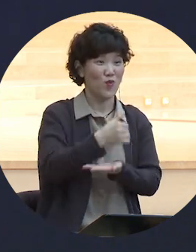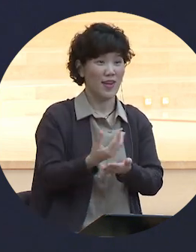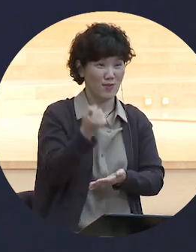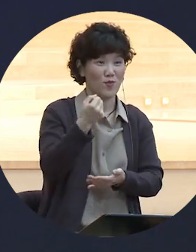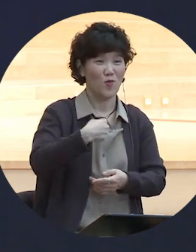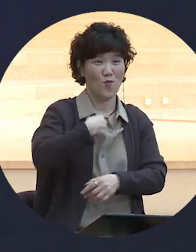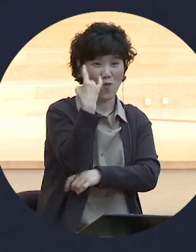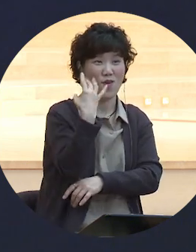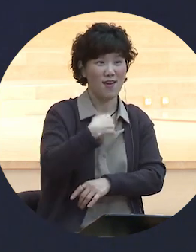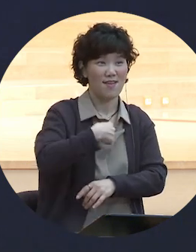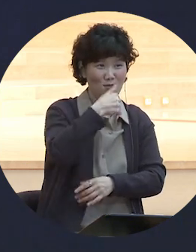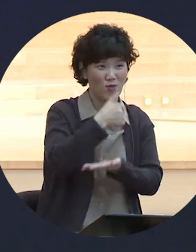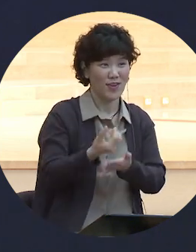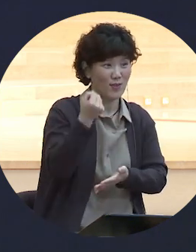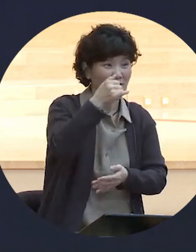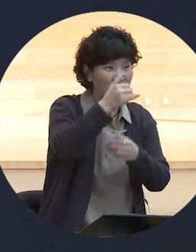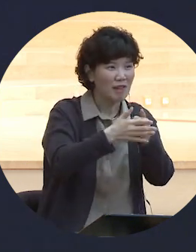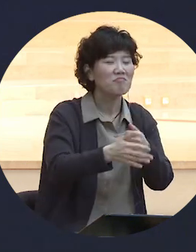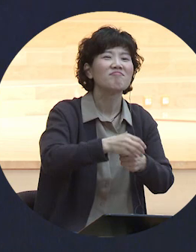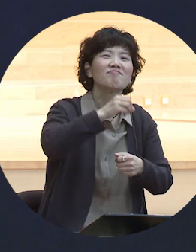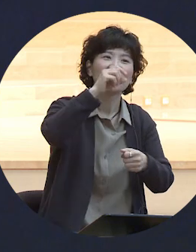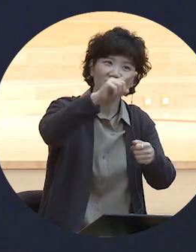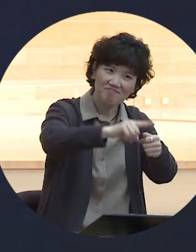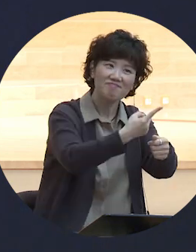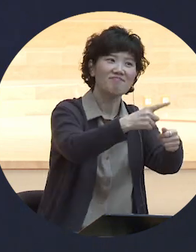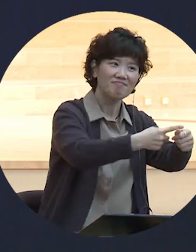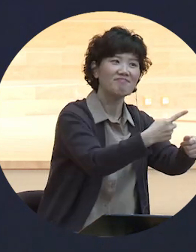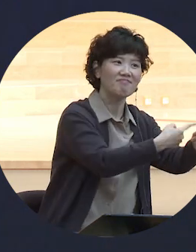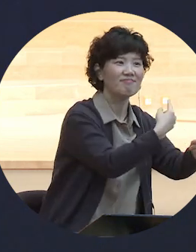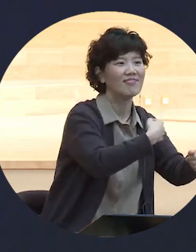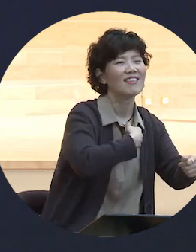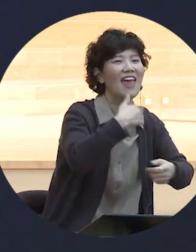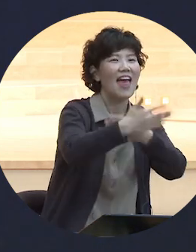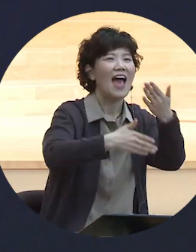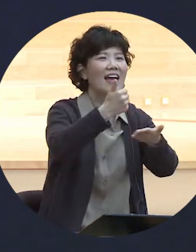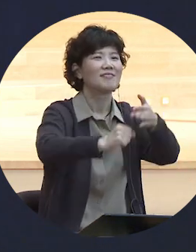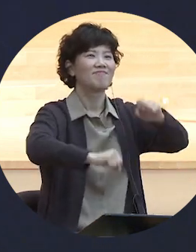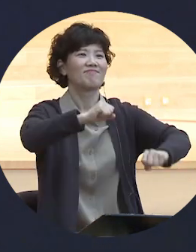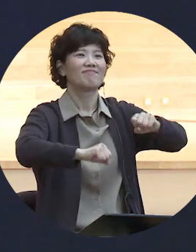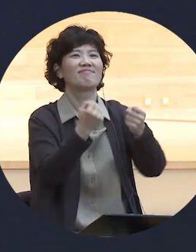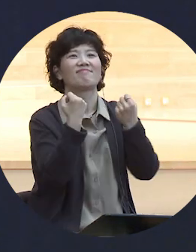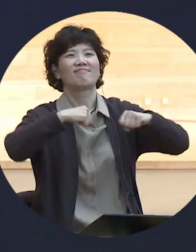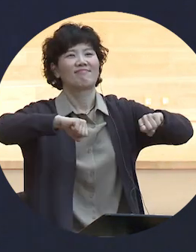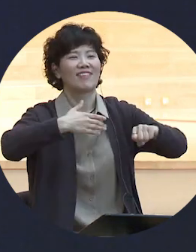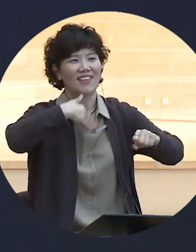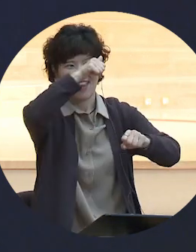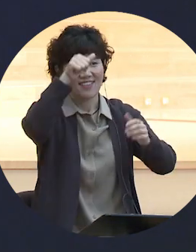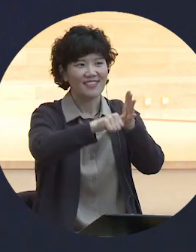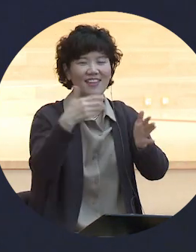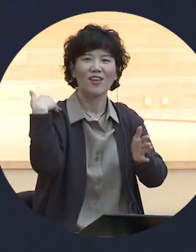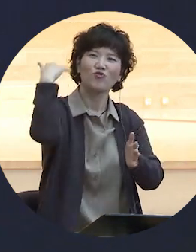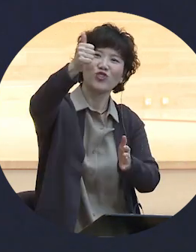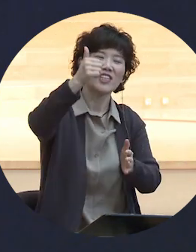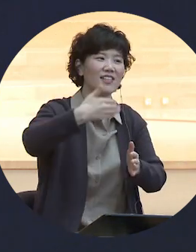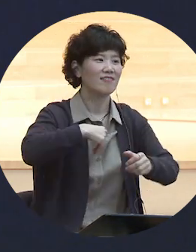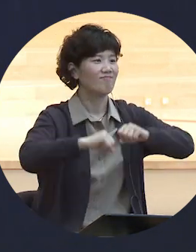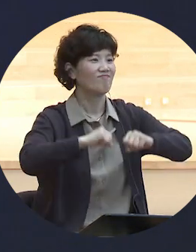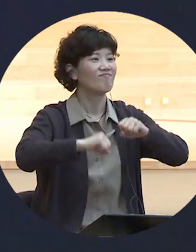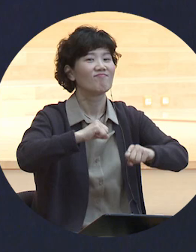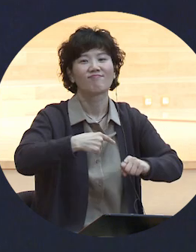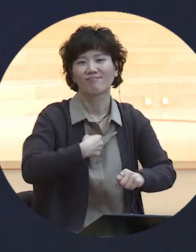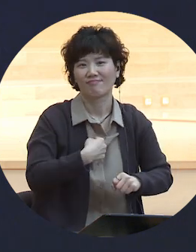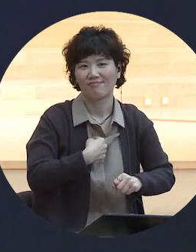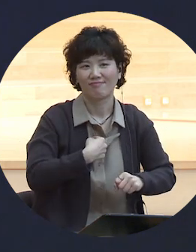본성을 가지고 있었던 사람이기 때문에 그냥 자동 스스로 하나님 노릇하는 내 인생이 주인 노릇하는 그냥 주인